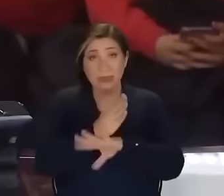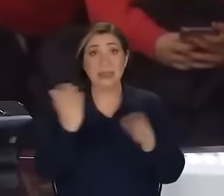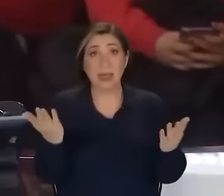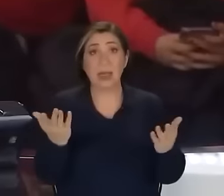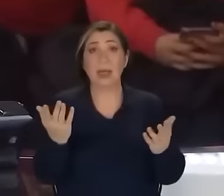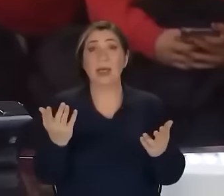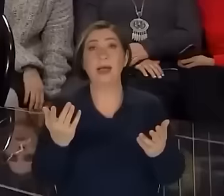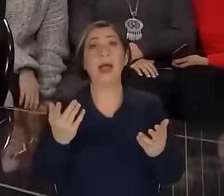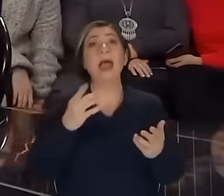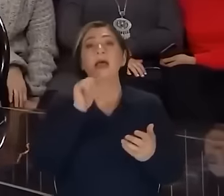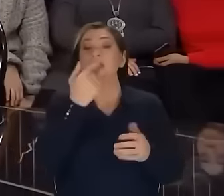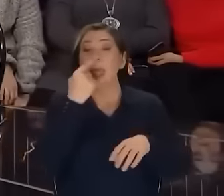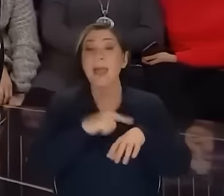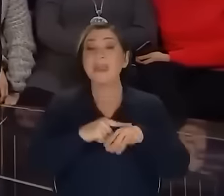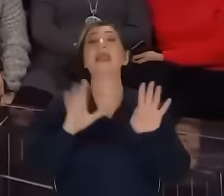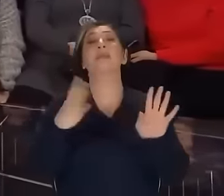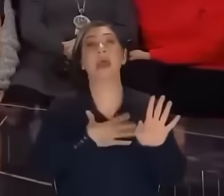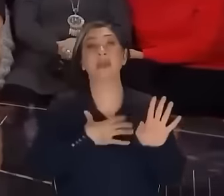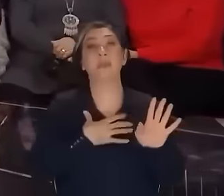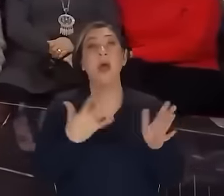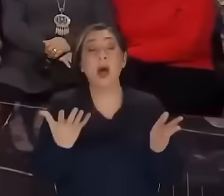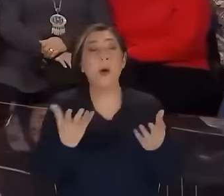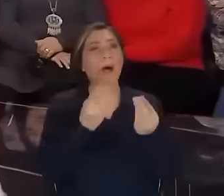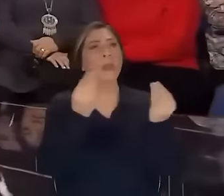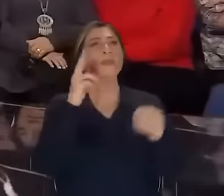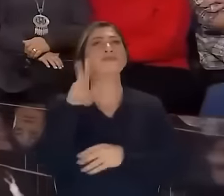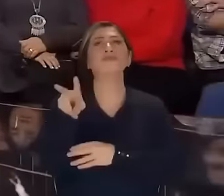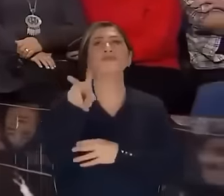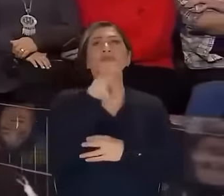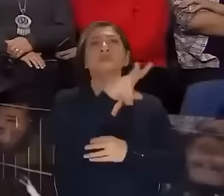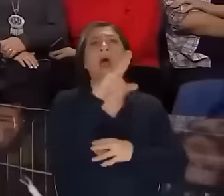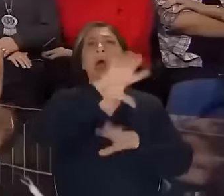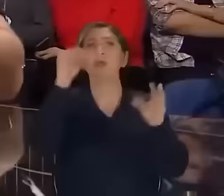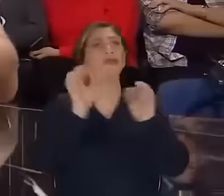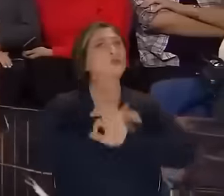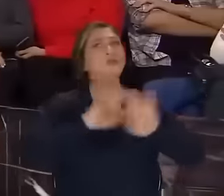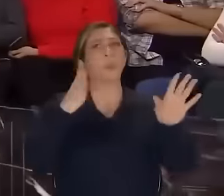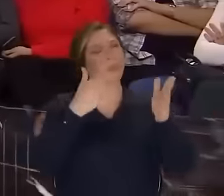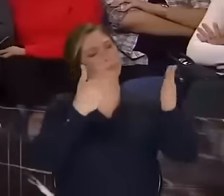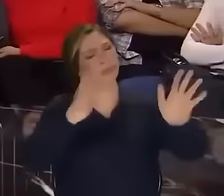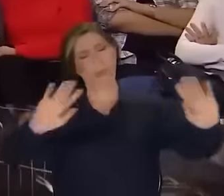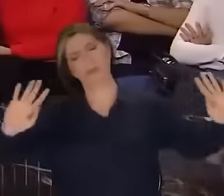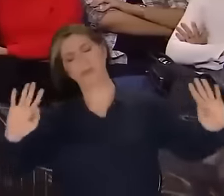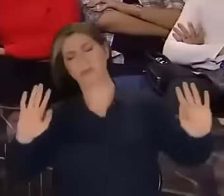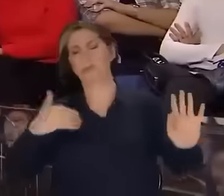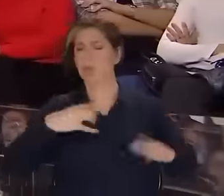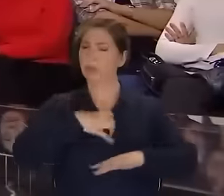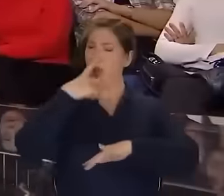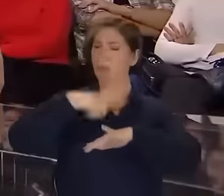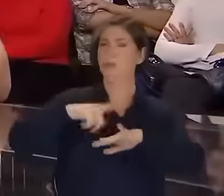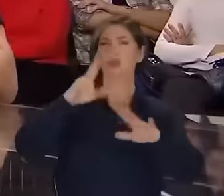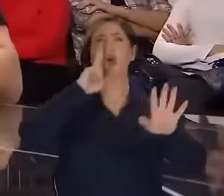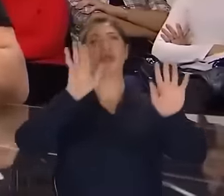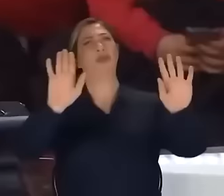aslında. Hiç emin değilim kendimden. Ama bakıyorum kalabalıklara. Kalabalıklar şahane. Budur diyor işte son. Son bu